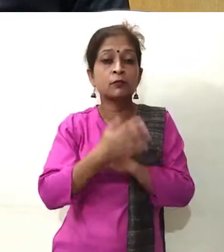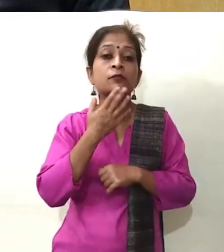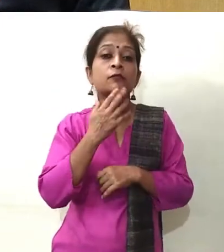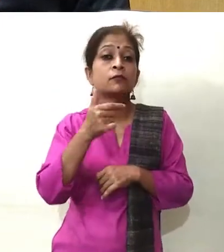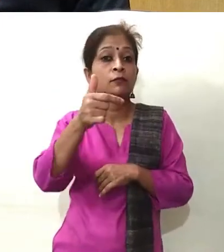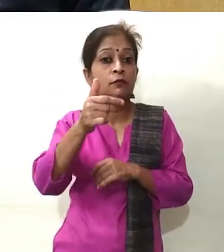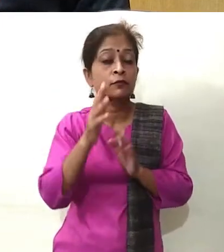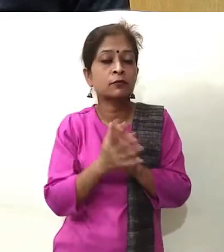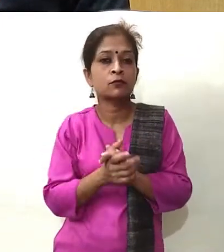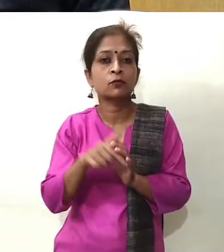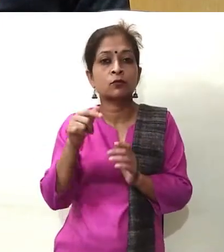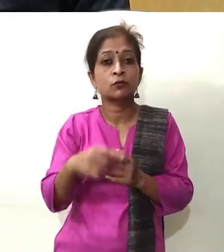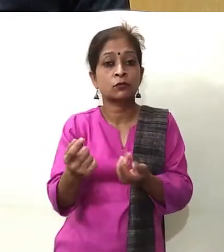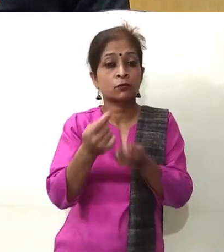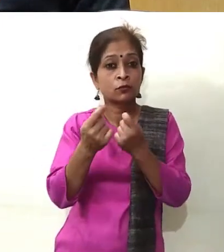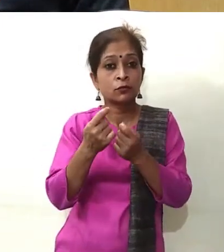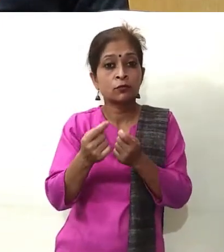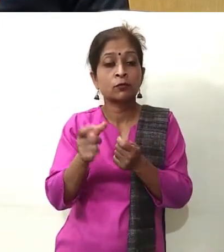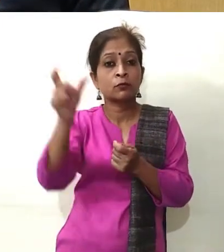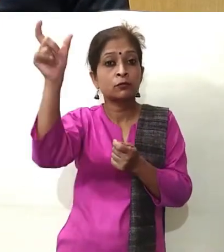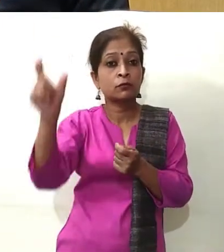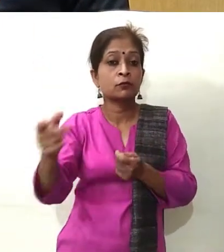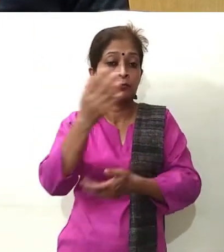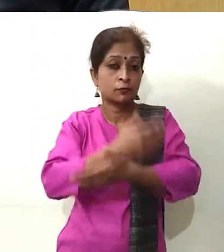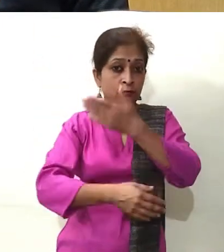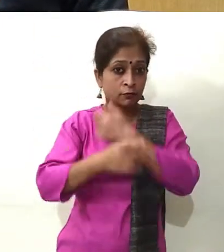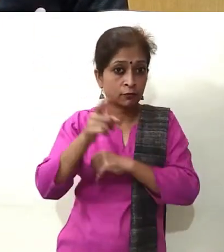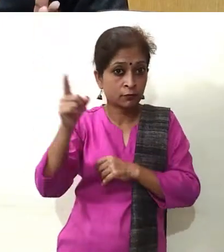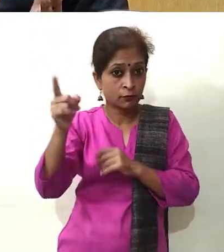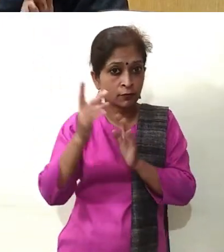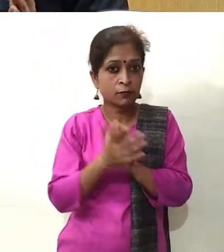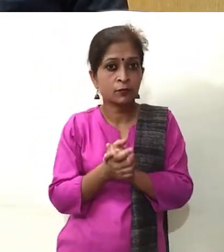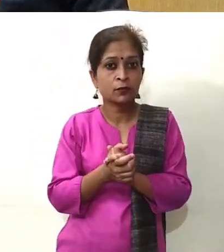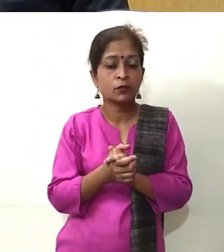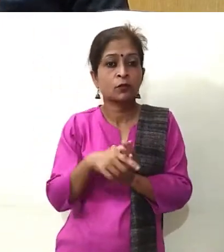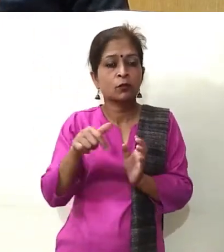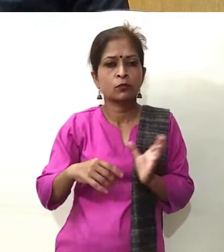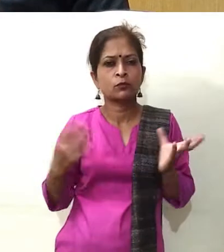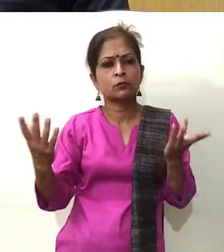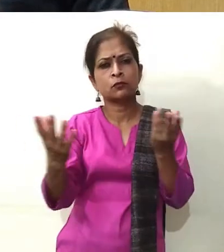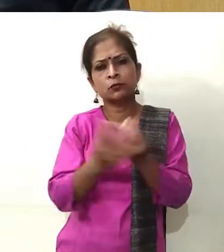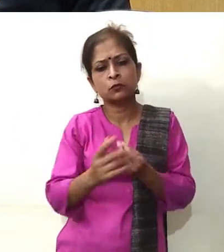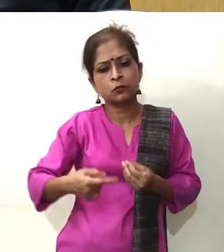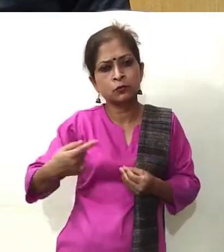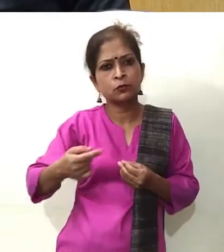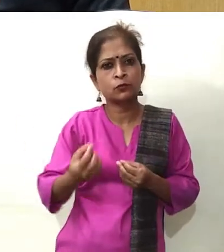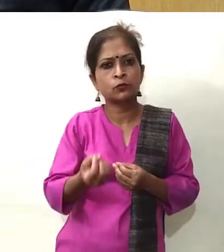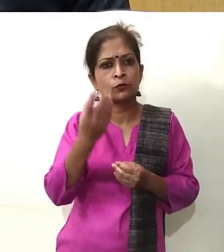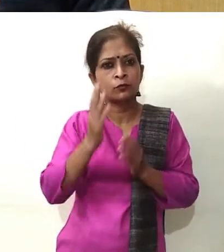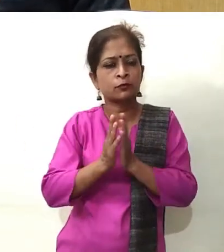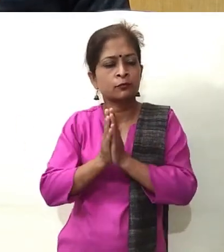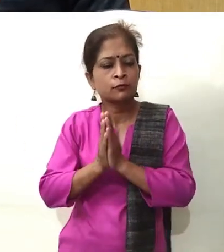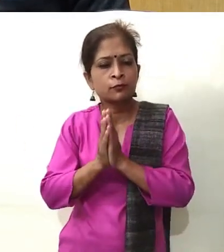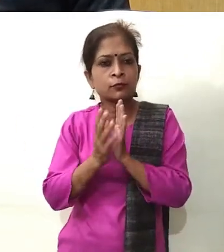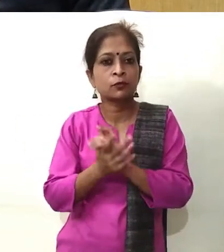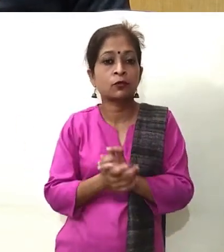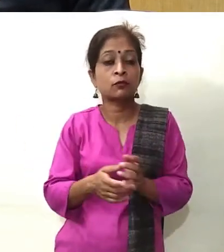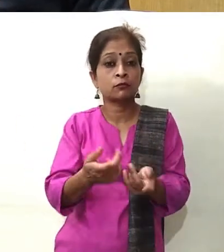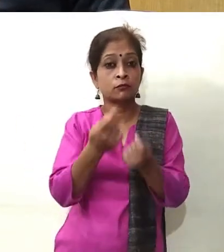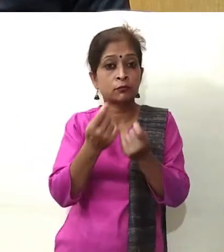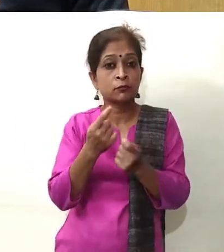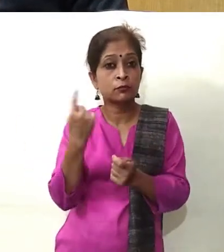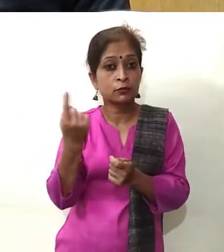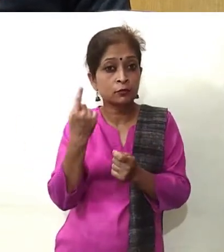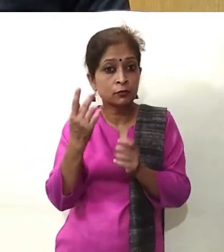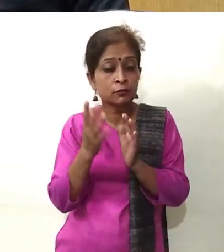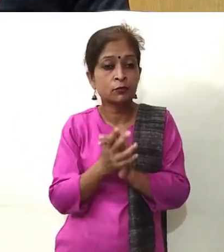हैं। और उसे चलाने वाला एक दिव्यांग व्यक्ति है, जिसे कि सुबह सुबह हम प्रणाम करते हैं। जिसके रथ का एक चक्र है,